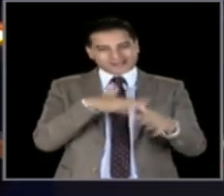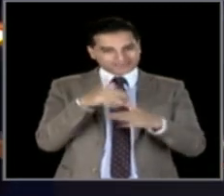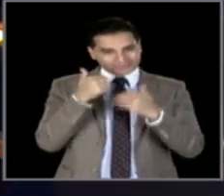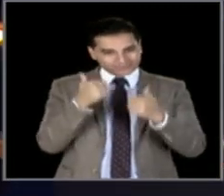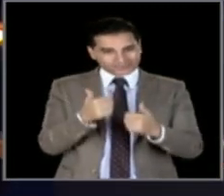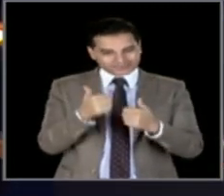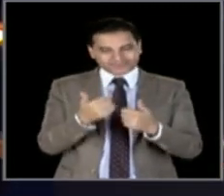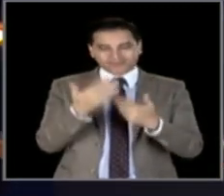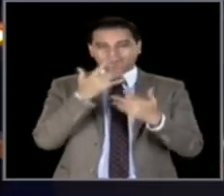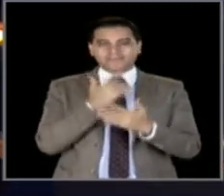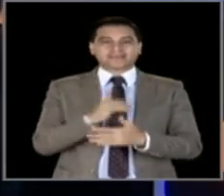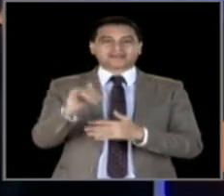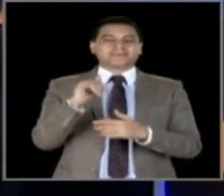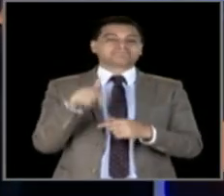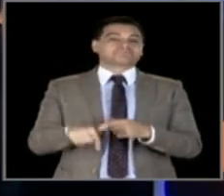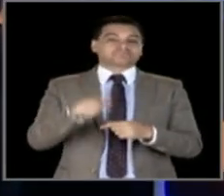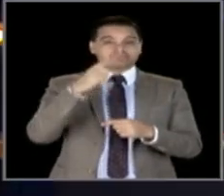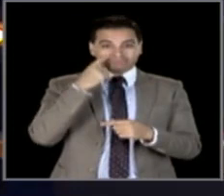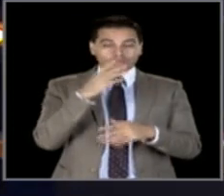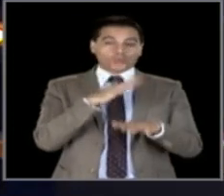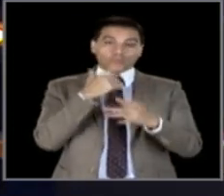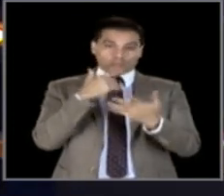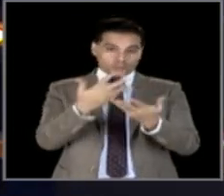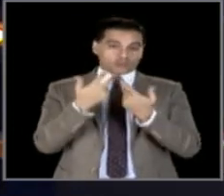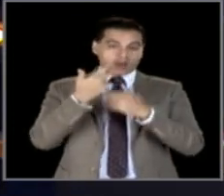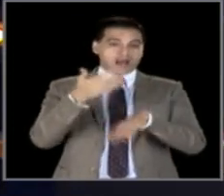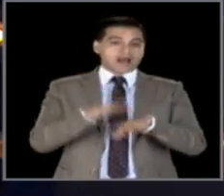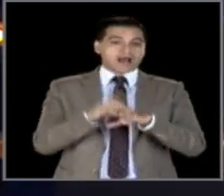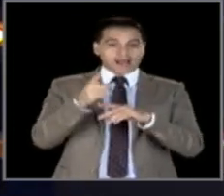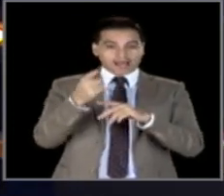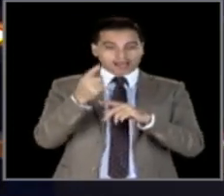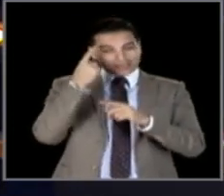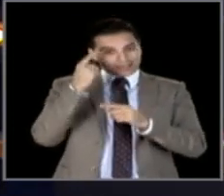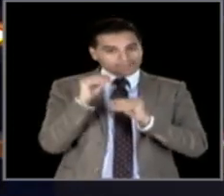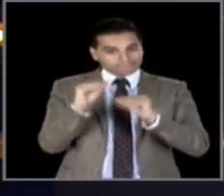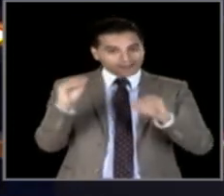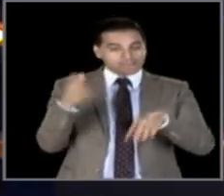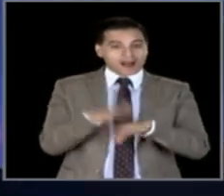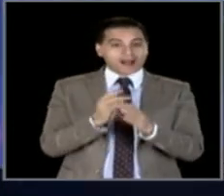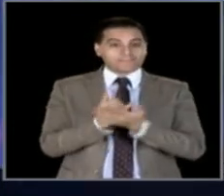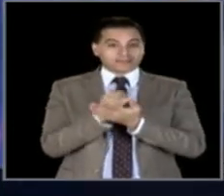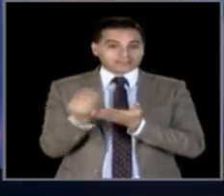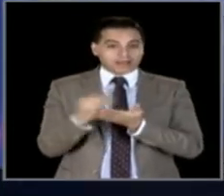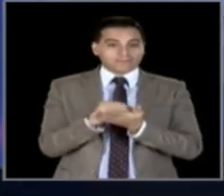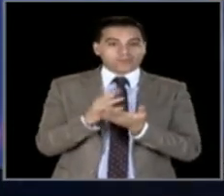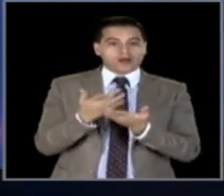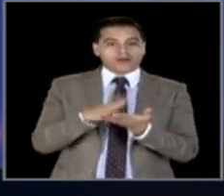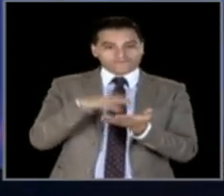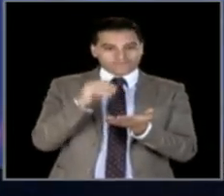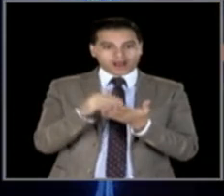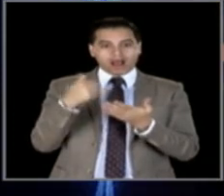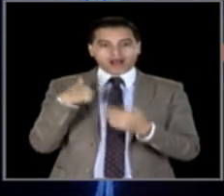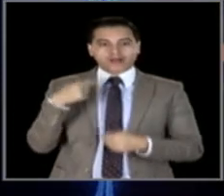لله. الحمد لله يا رب دايما. يا رب. احكي لي بقى، انت اللي اقنعت المدرسه بالاشتراك؟ هو كان في البدايه كنت انا